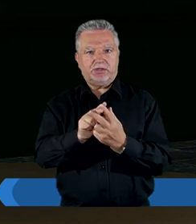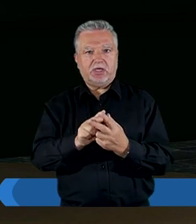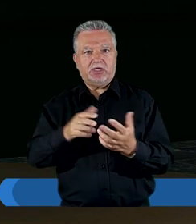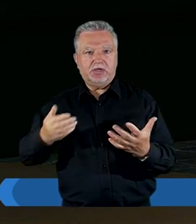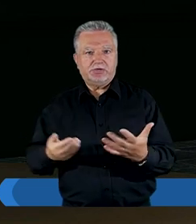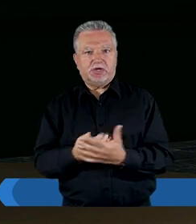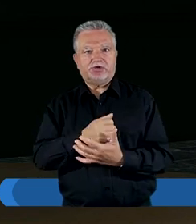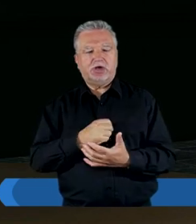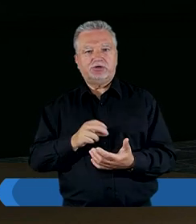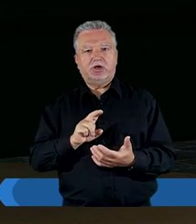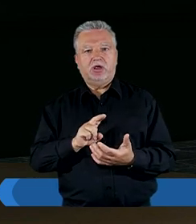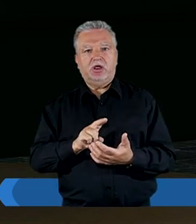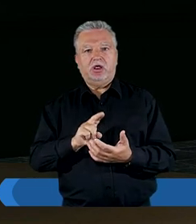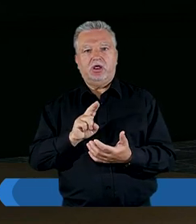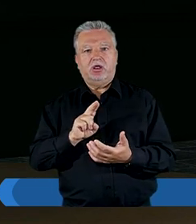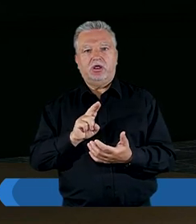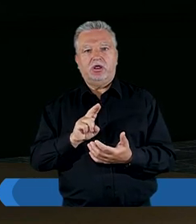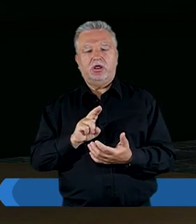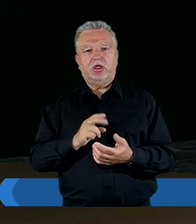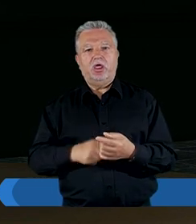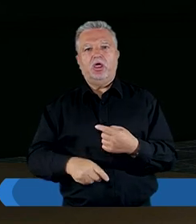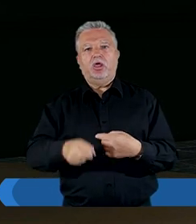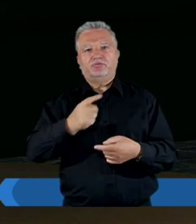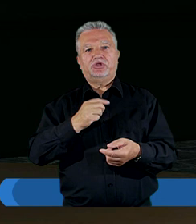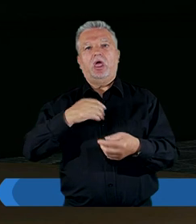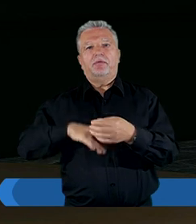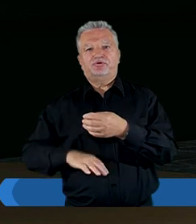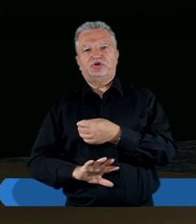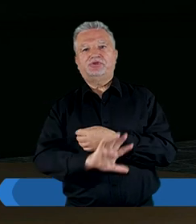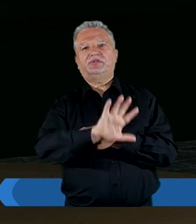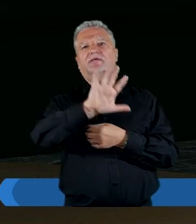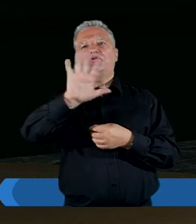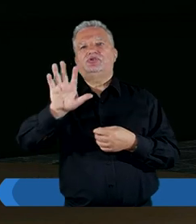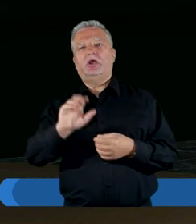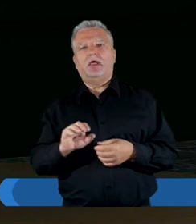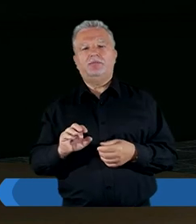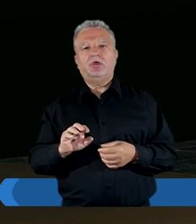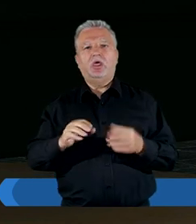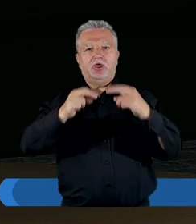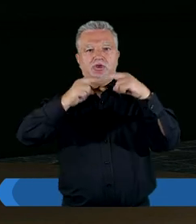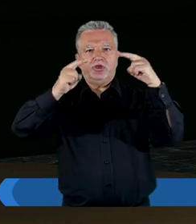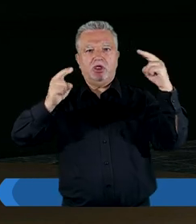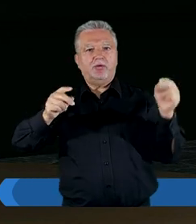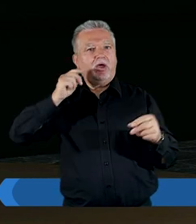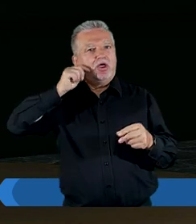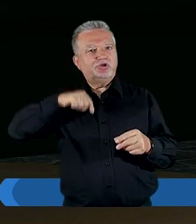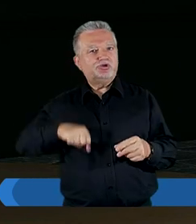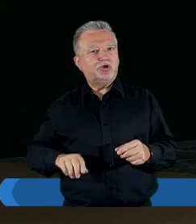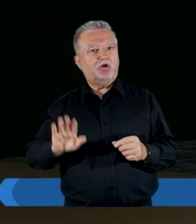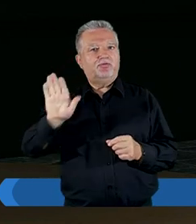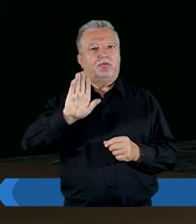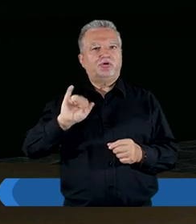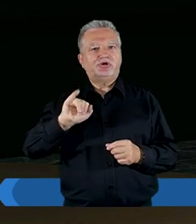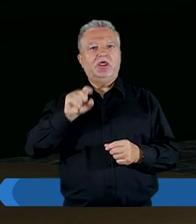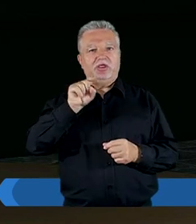Wtedy, kiedy, jak podaje ten tekst, są obecni przedstawiciele nieba, synowie Boży i wtedy